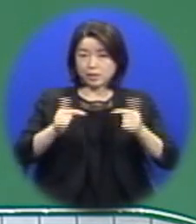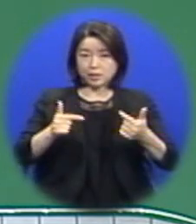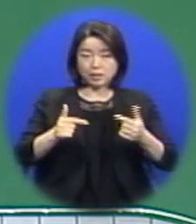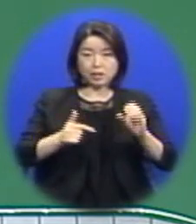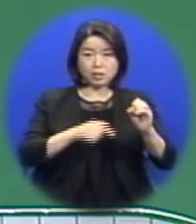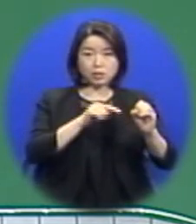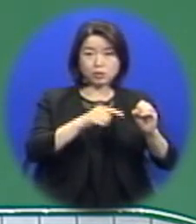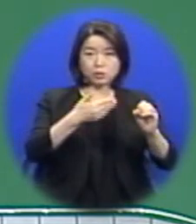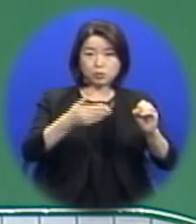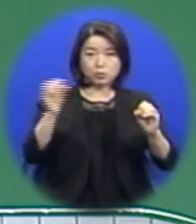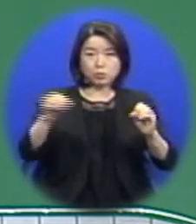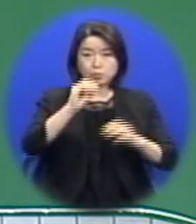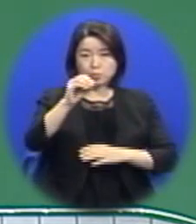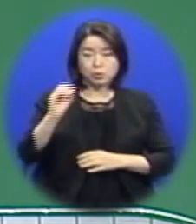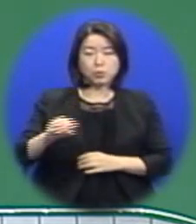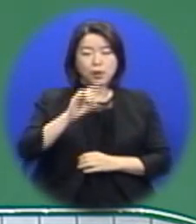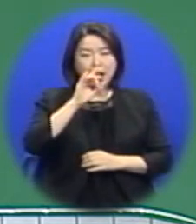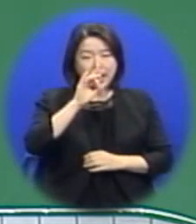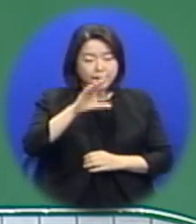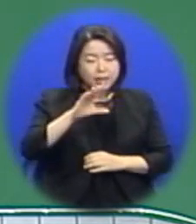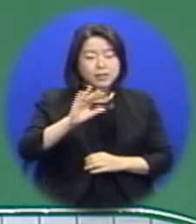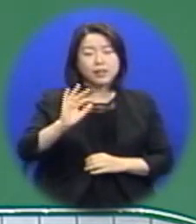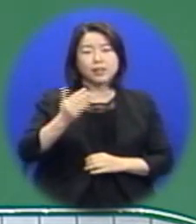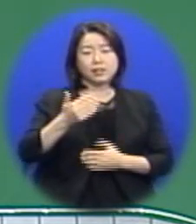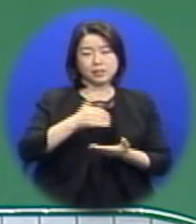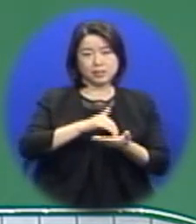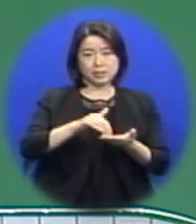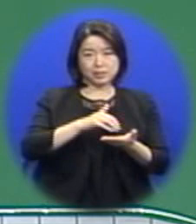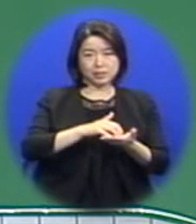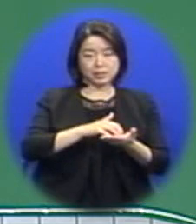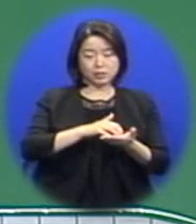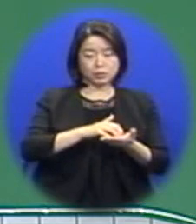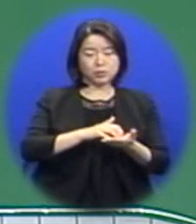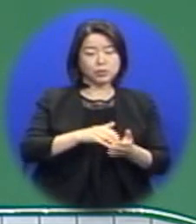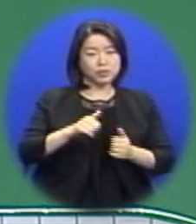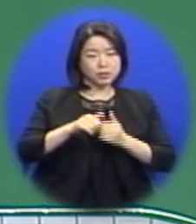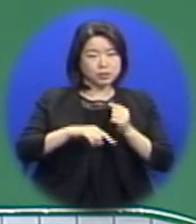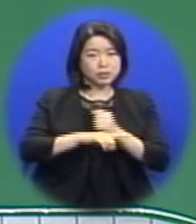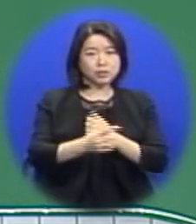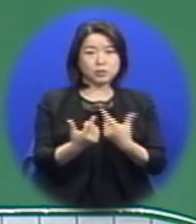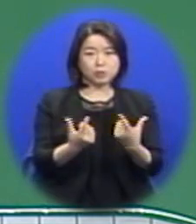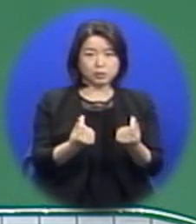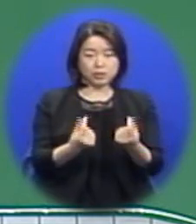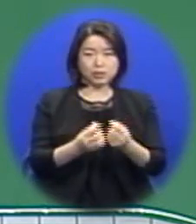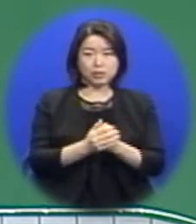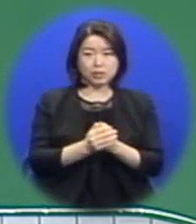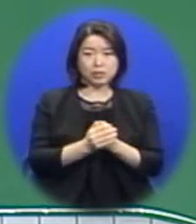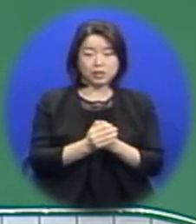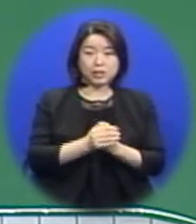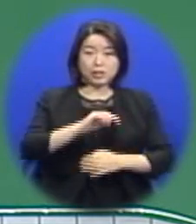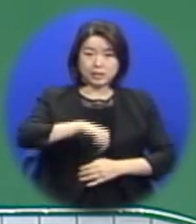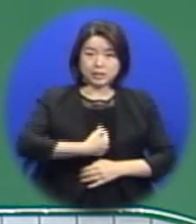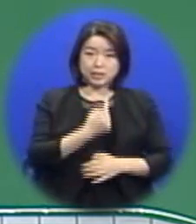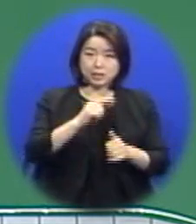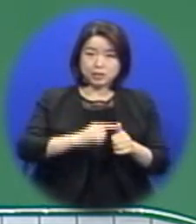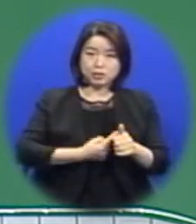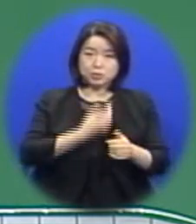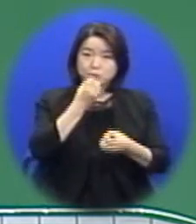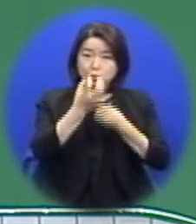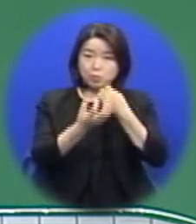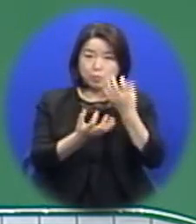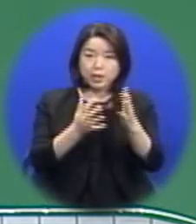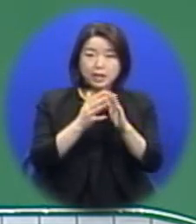0.9%도 안 된다, 그런 뜻입니다. 아니, 세상에 분명히 기독교인이라고 스스로가 자기 고백을 한